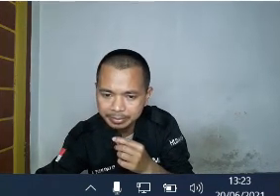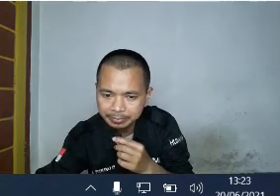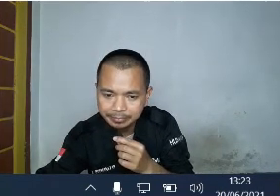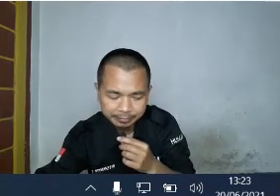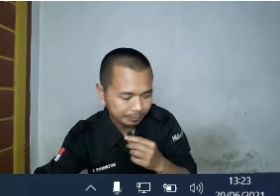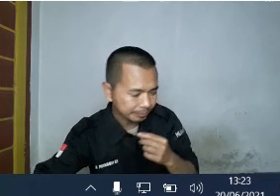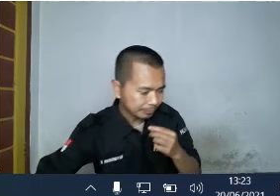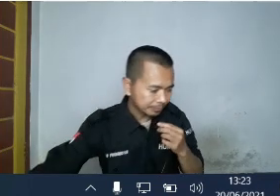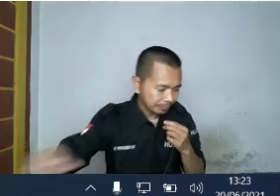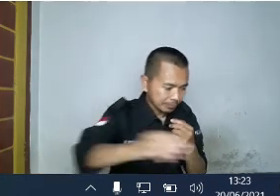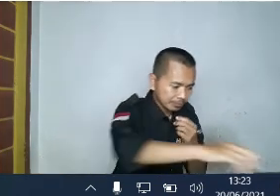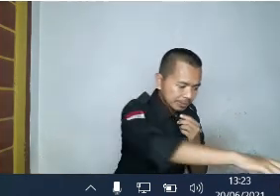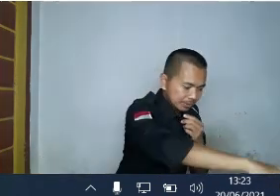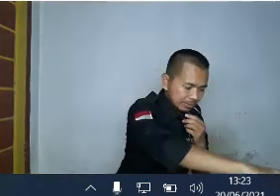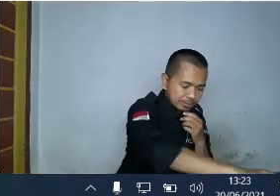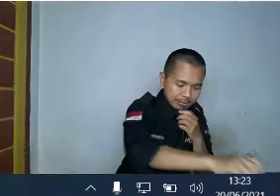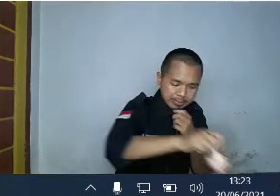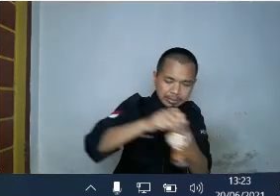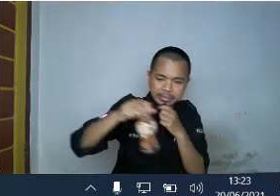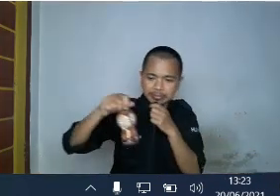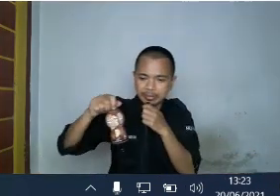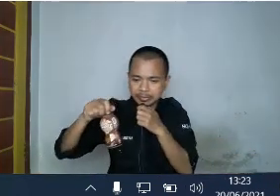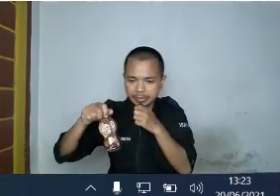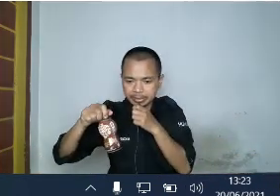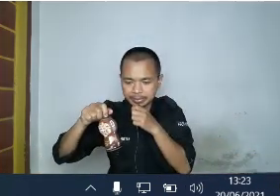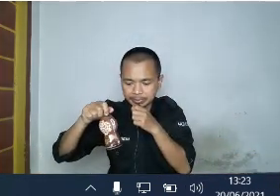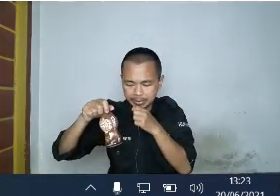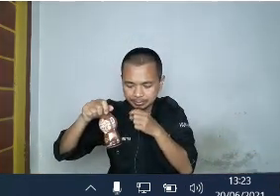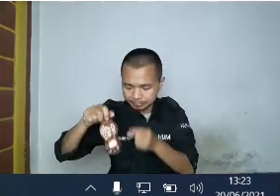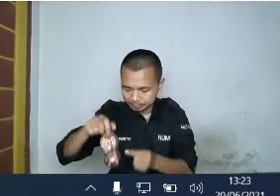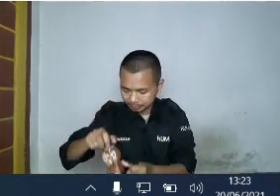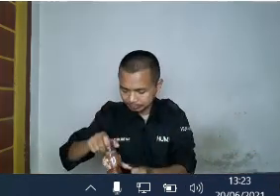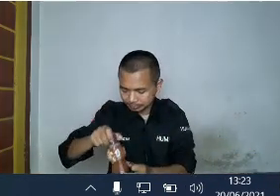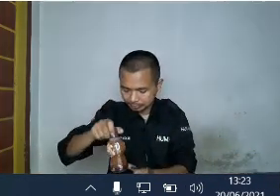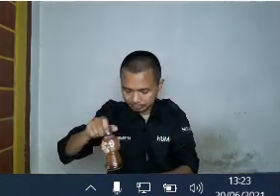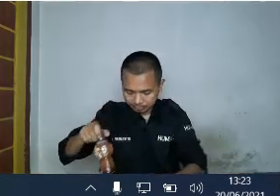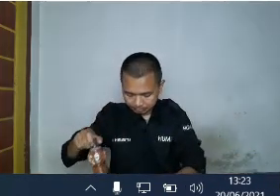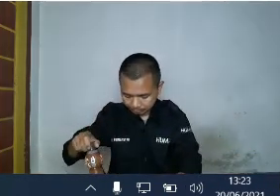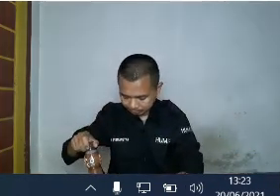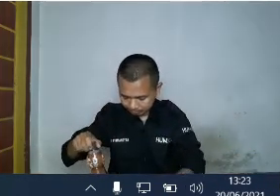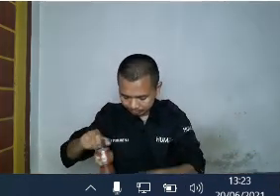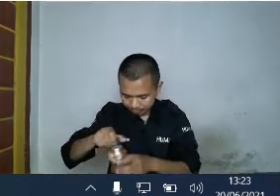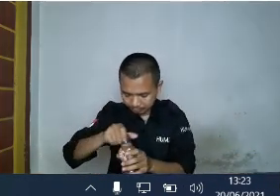habis Ya sebentar saya minum dulu ya teman-teman